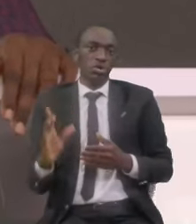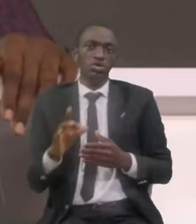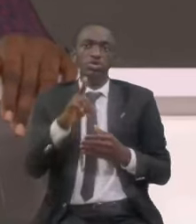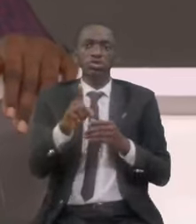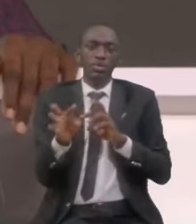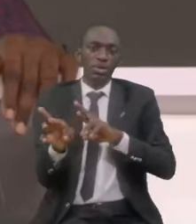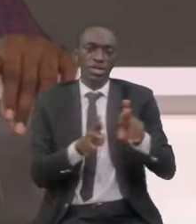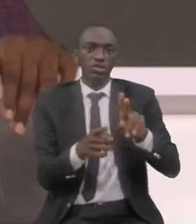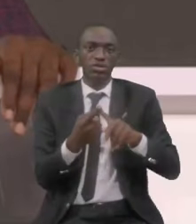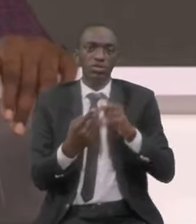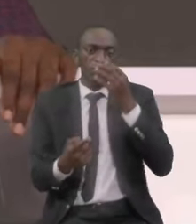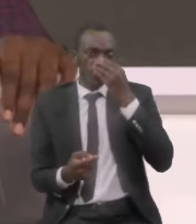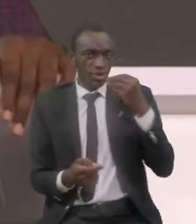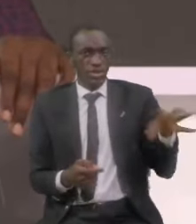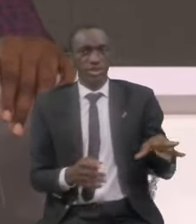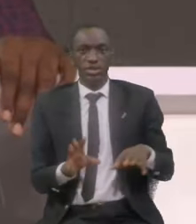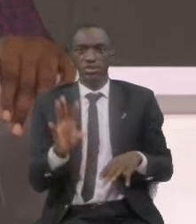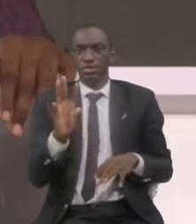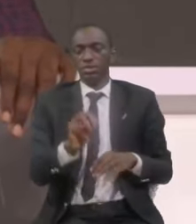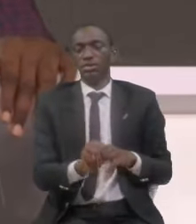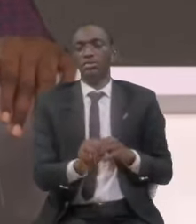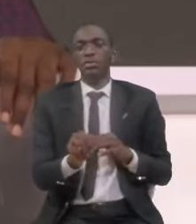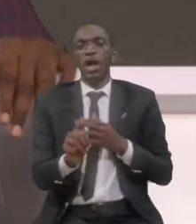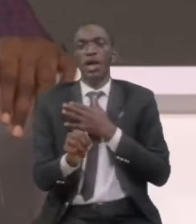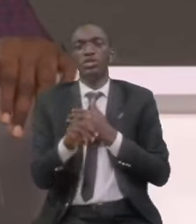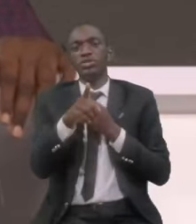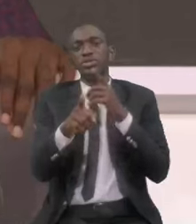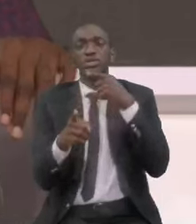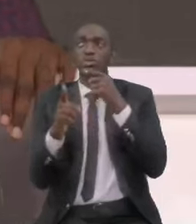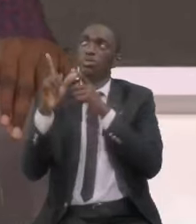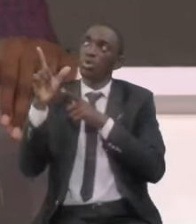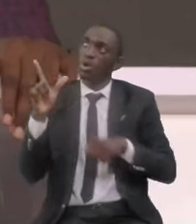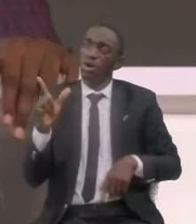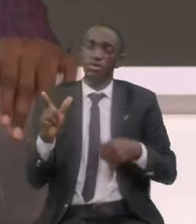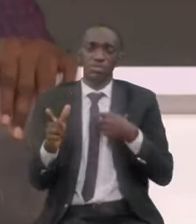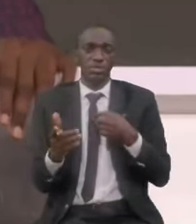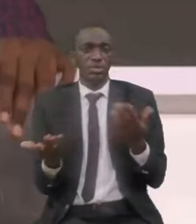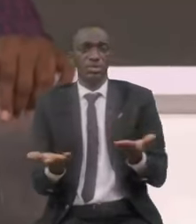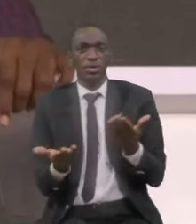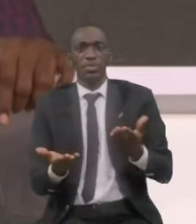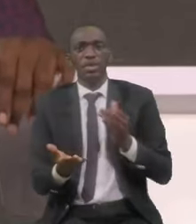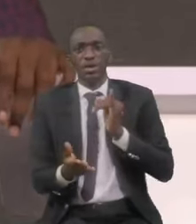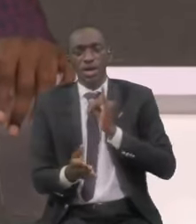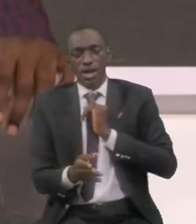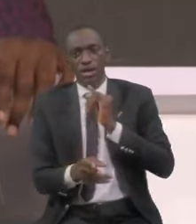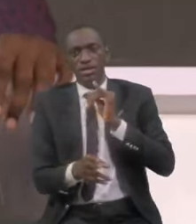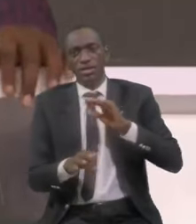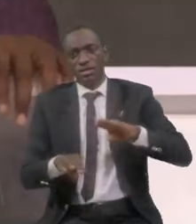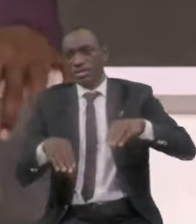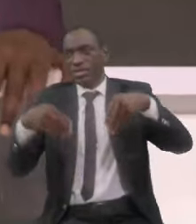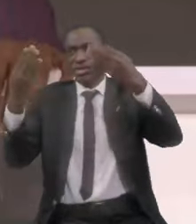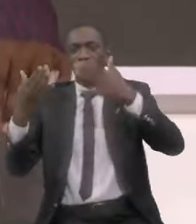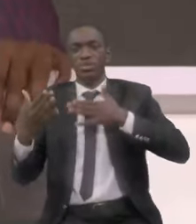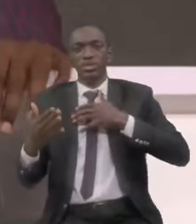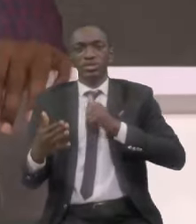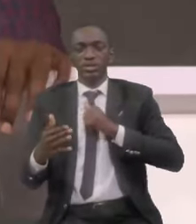J'ai dit, Seigneur, me voici. Je me donne de façon absolue